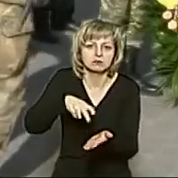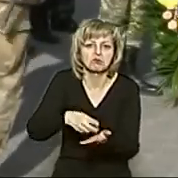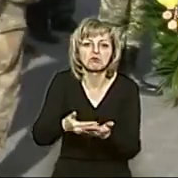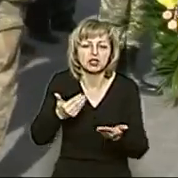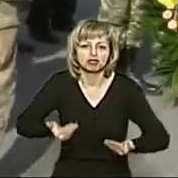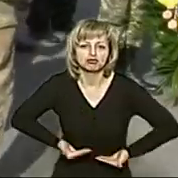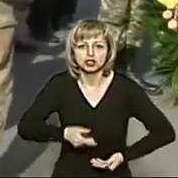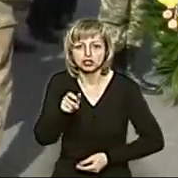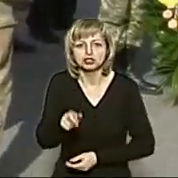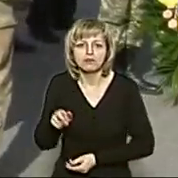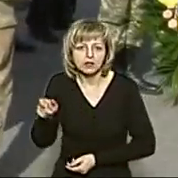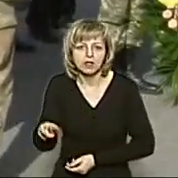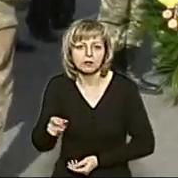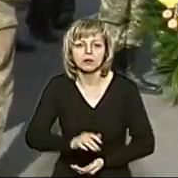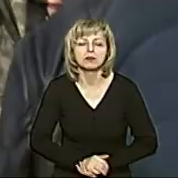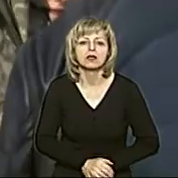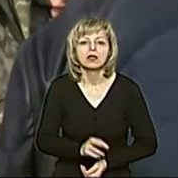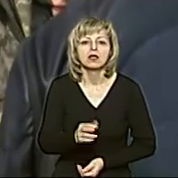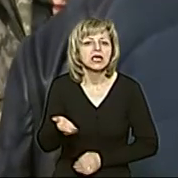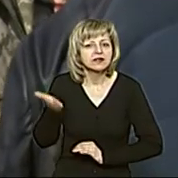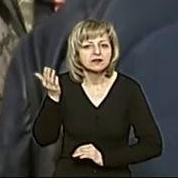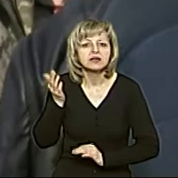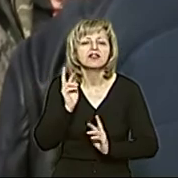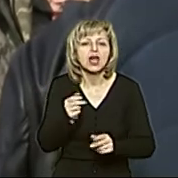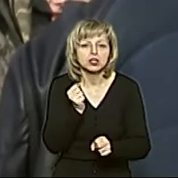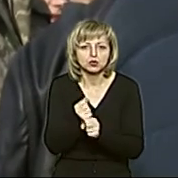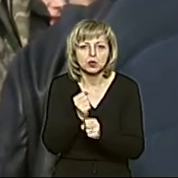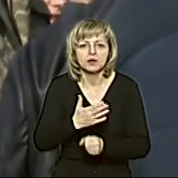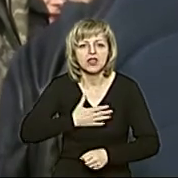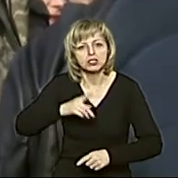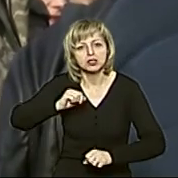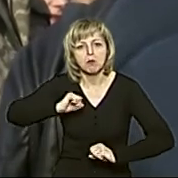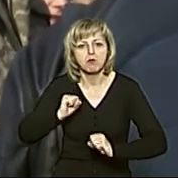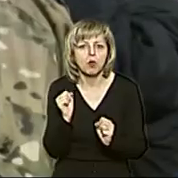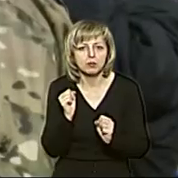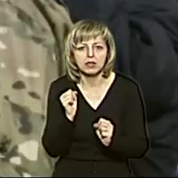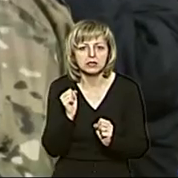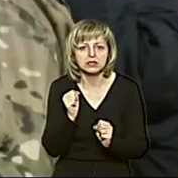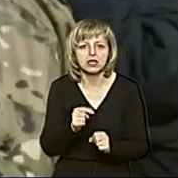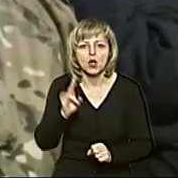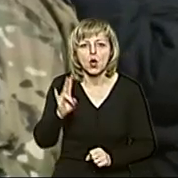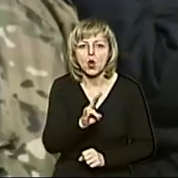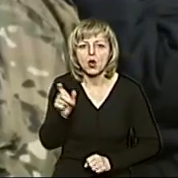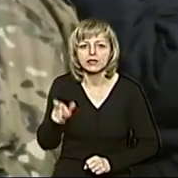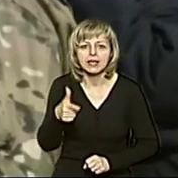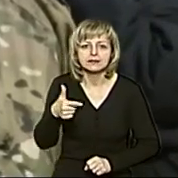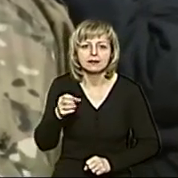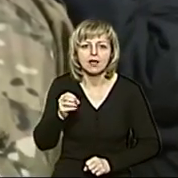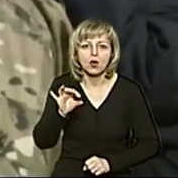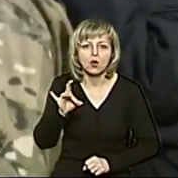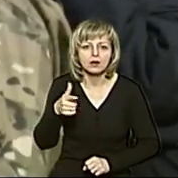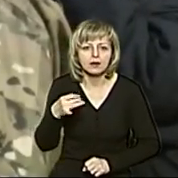живими. Як свій час зробив наш побратим, військовий капелан отець Георгій,